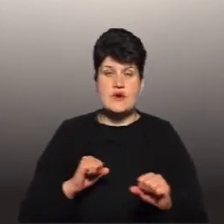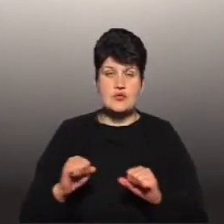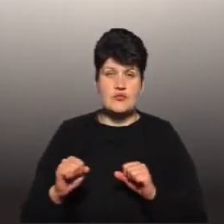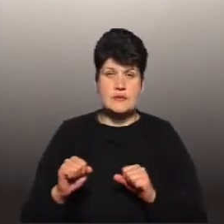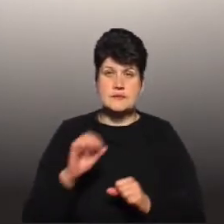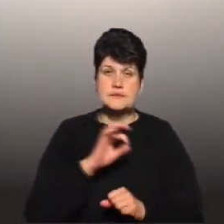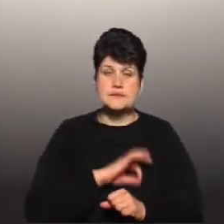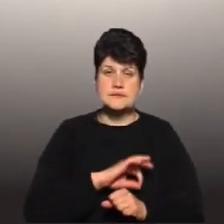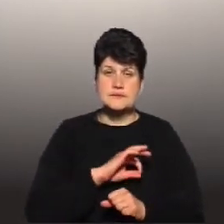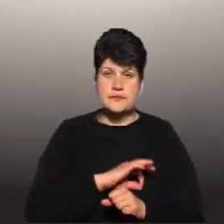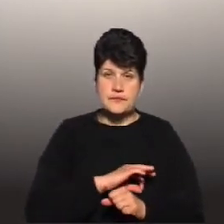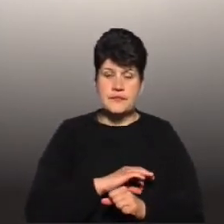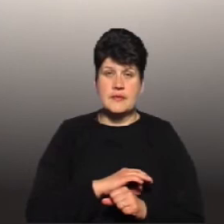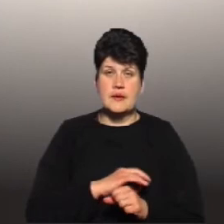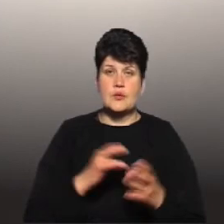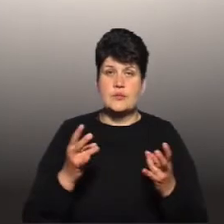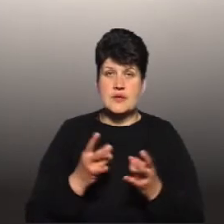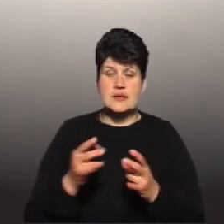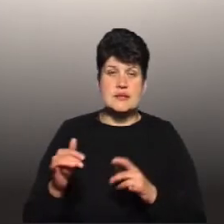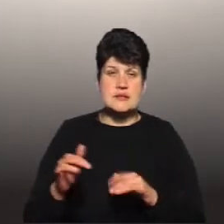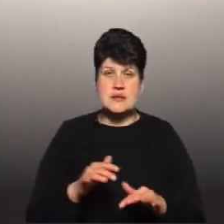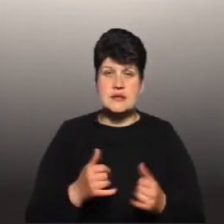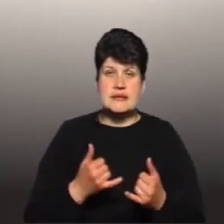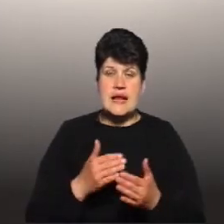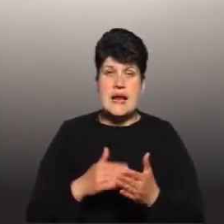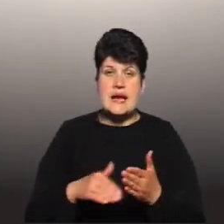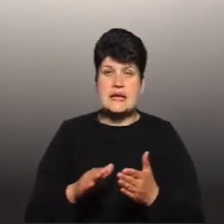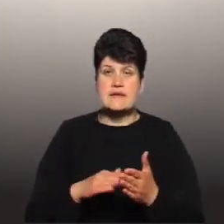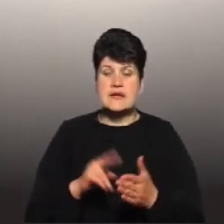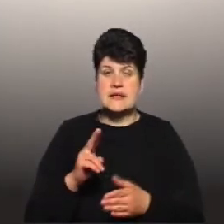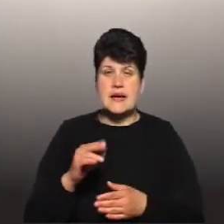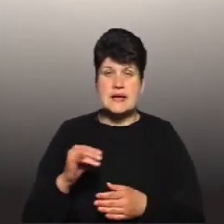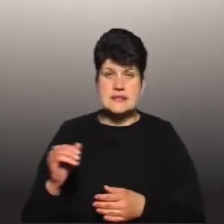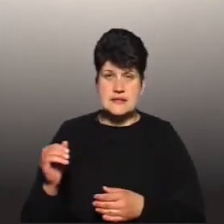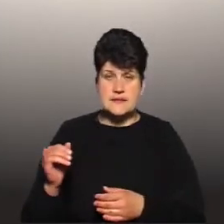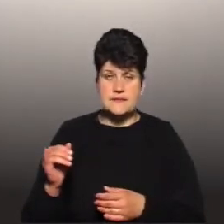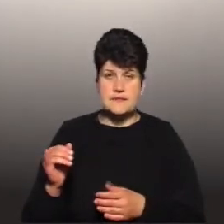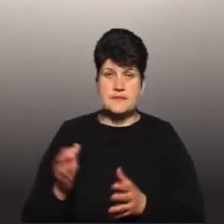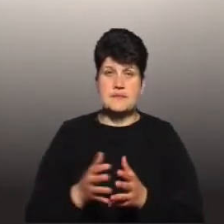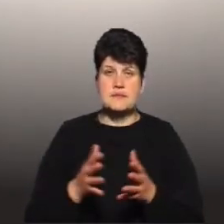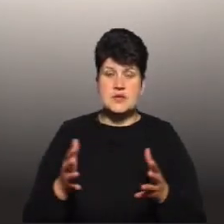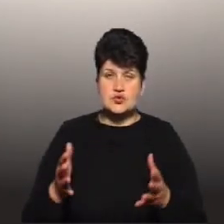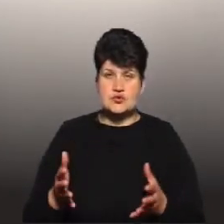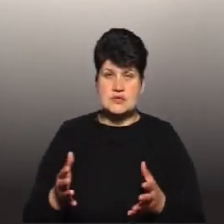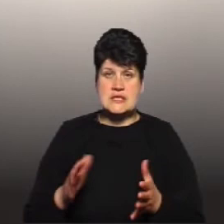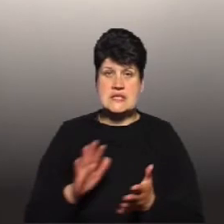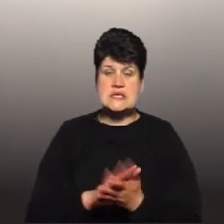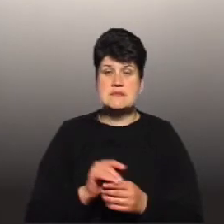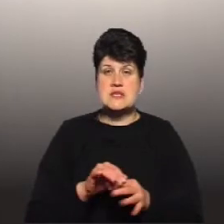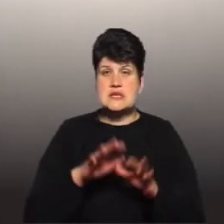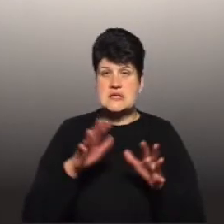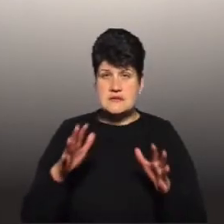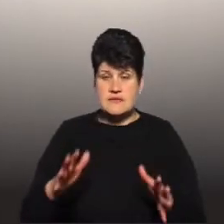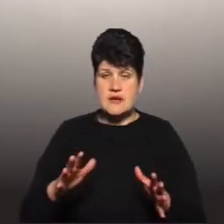вичерпних заходів для ліквідації переважної більшості сміттєзвалищ і